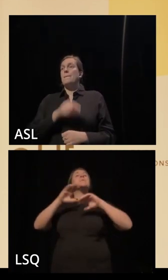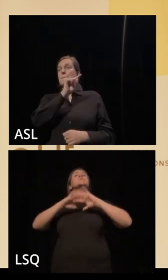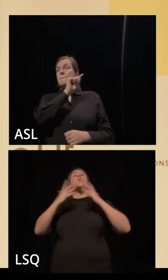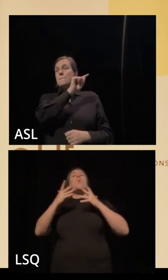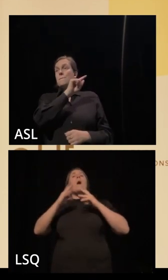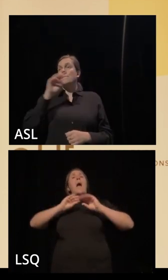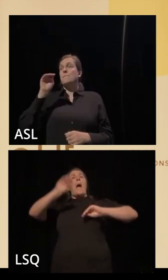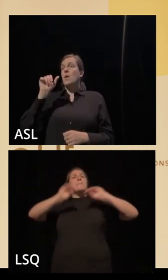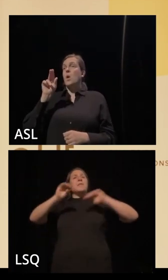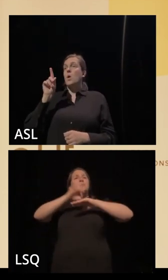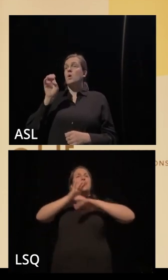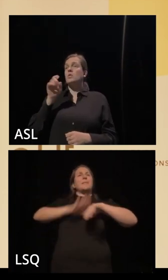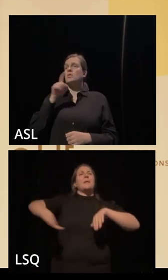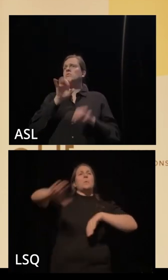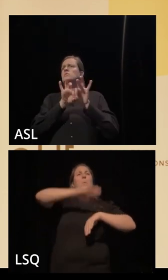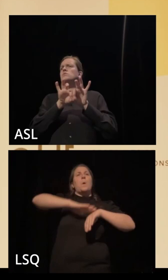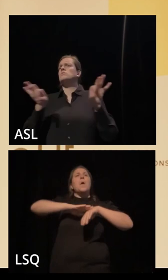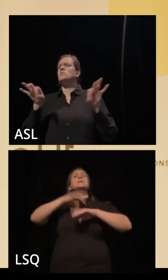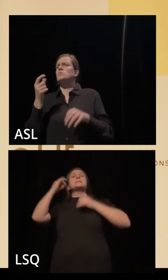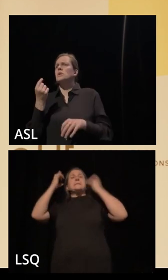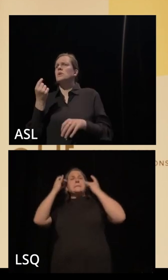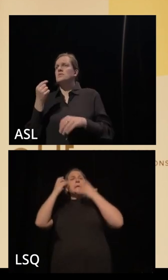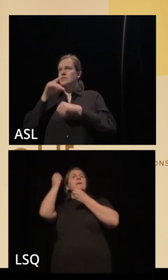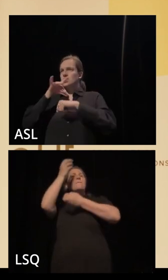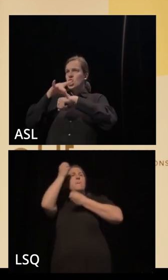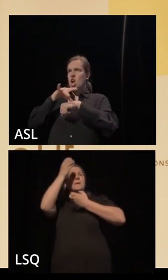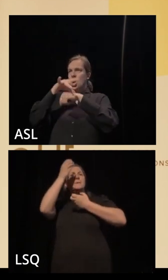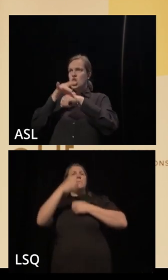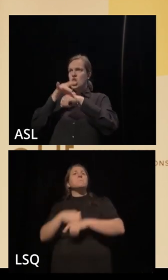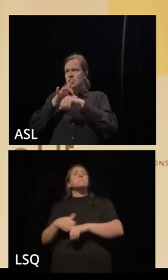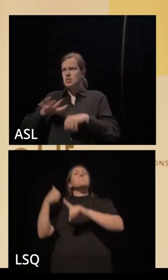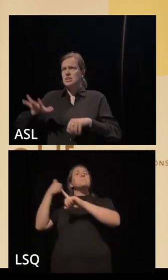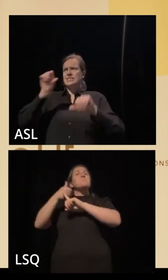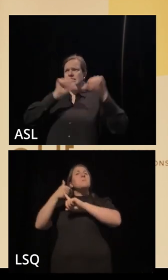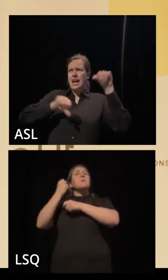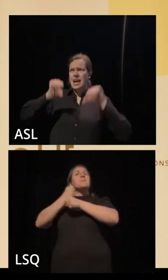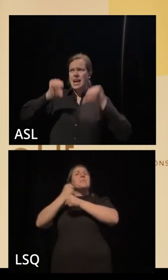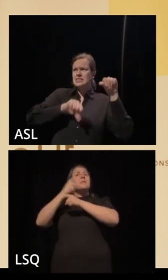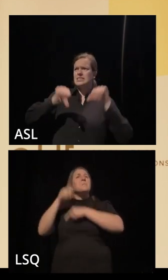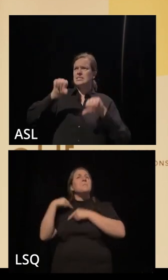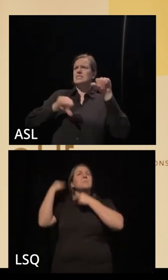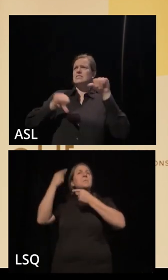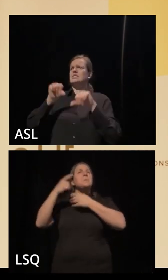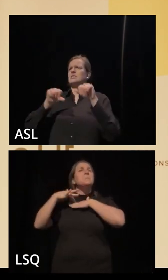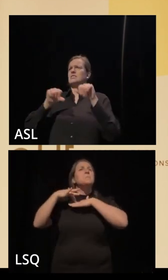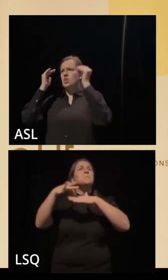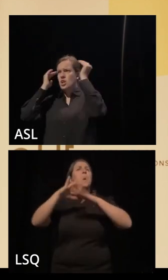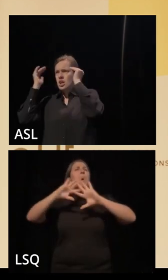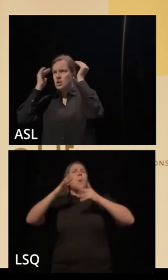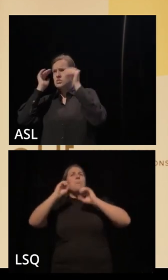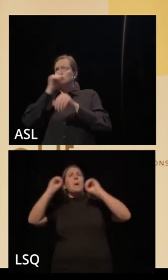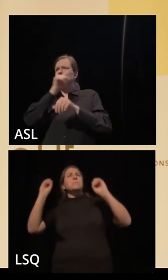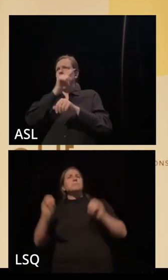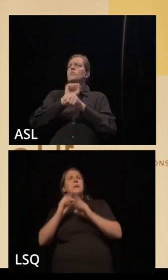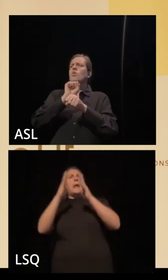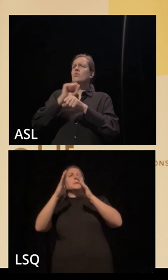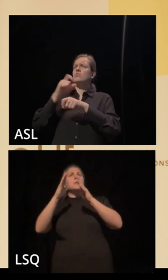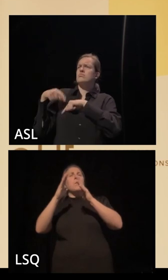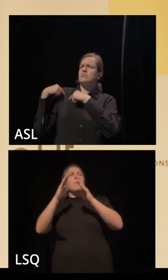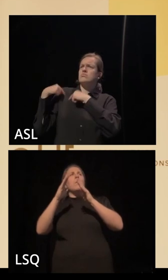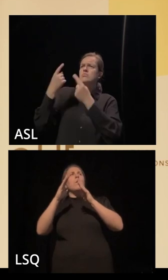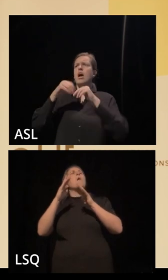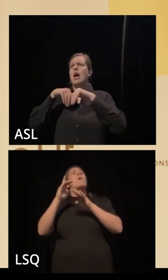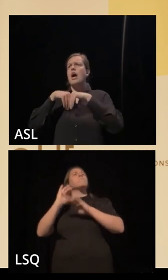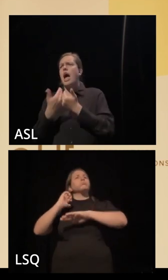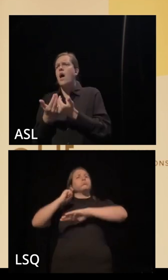du territoire puis en sciences de l'information. Sa pratique d'urbaniste et son expérience éprouvée en matière de création hors les murs l'amènent à